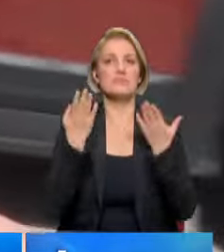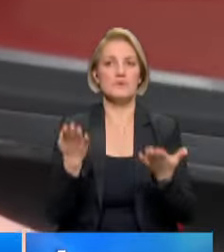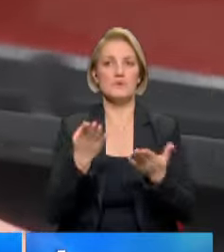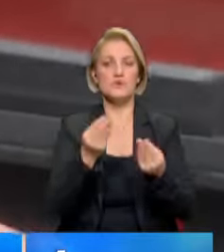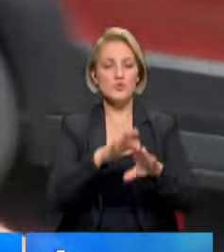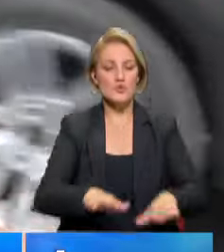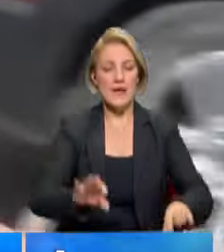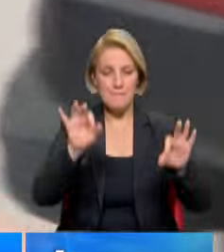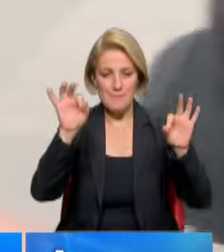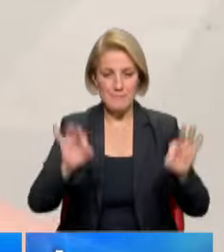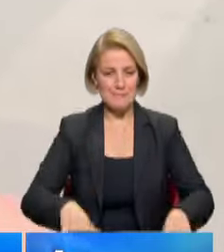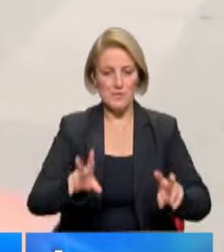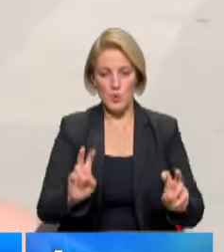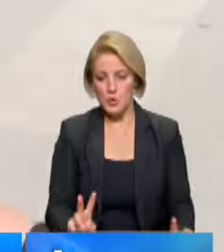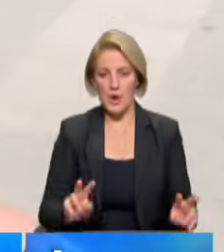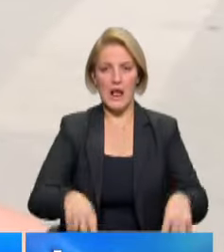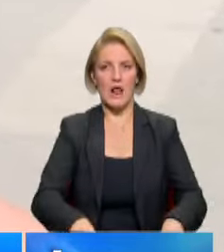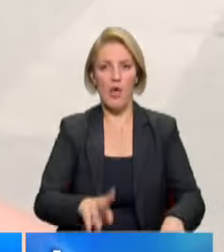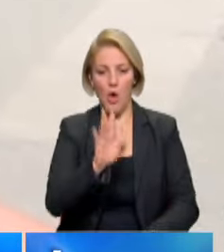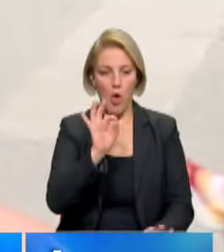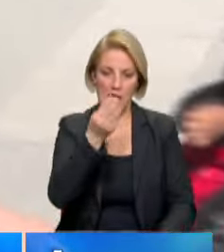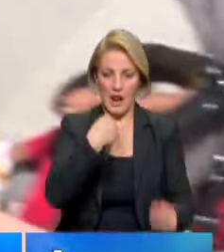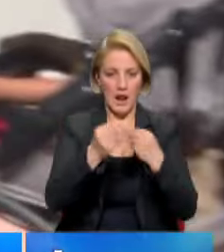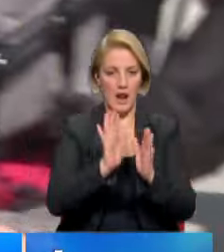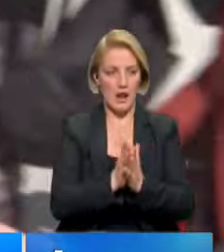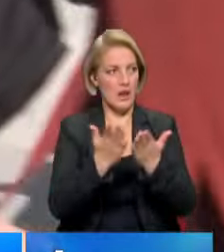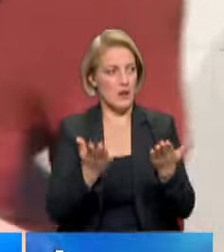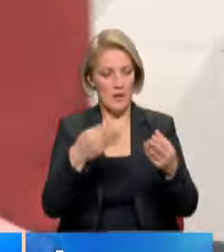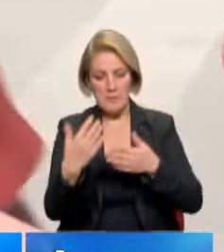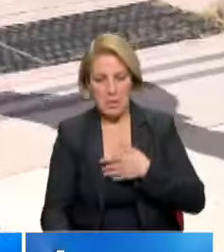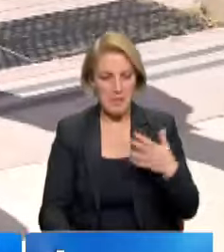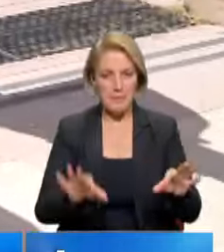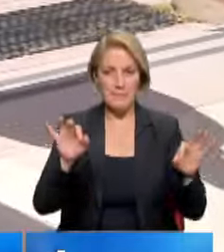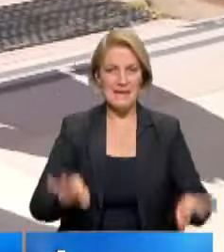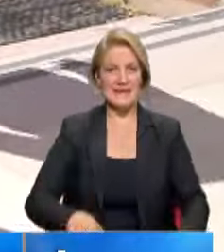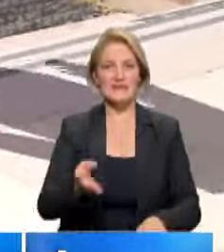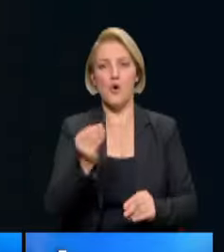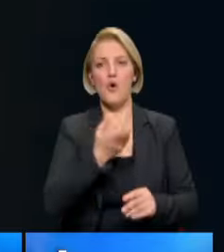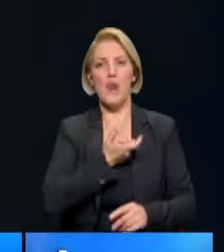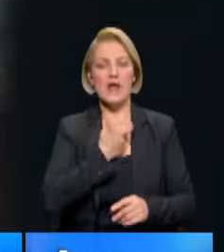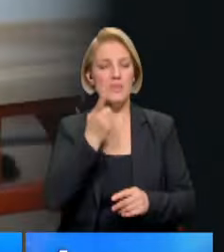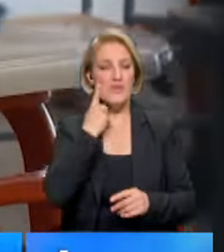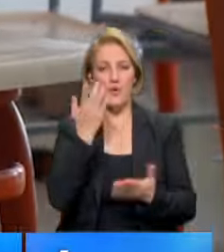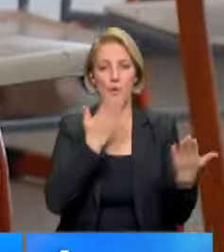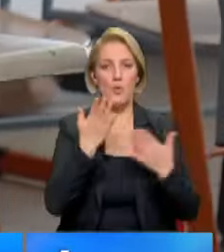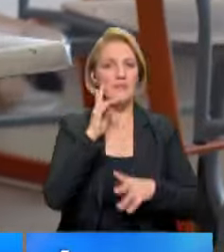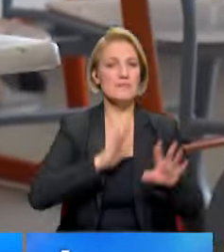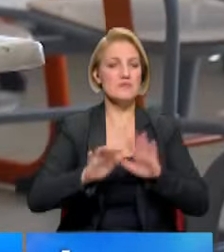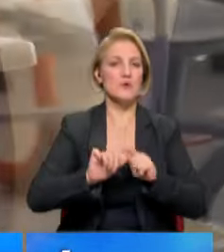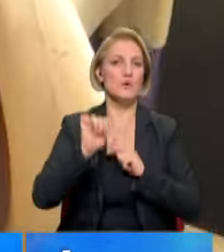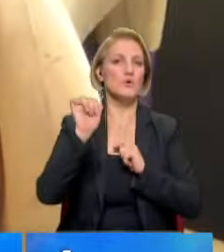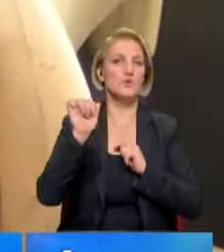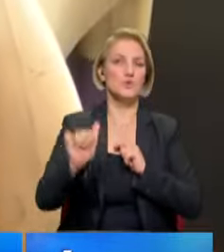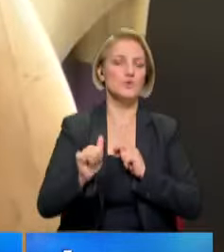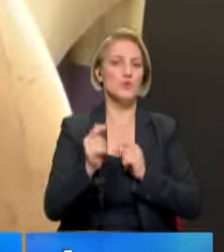pislik içerisinde oturup kalkıyor. Yemeğini öyle yiyor. Kitap, defter öyle yere düşüyor, pis oluyor. Öğrenciler devlet okullarında hijyenden uzak